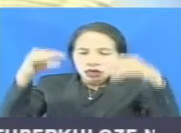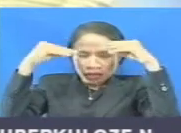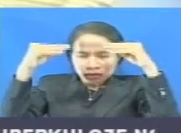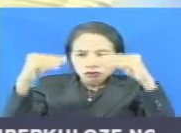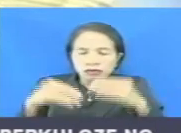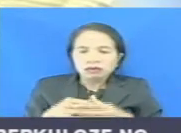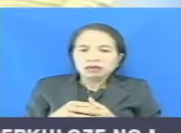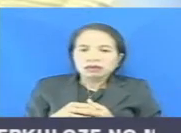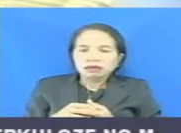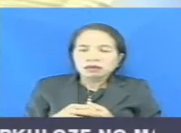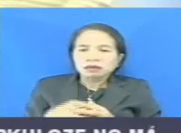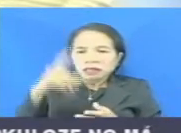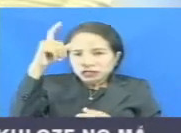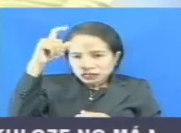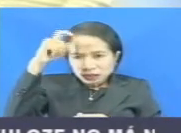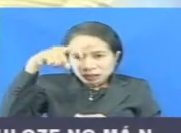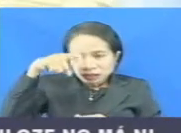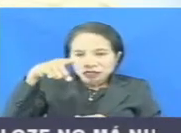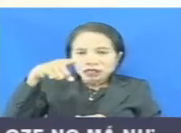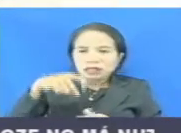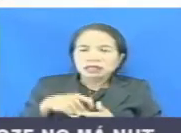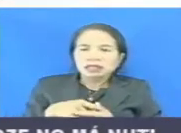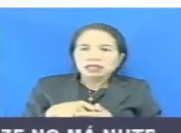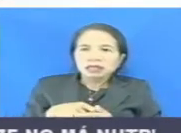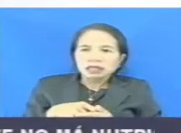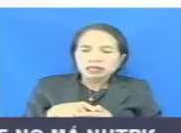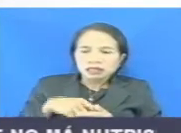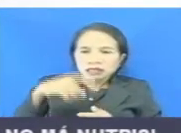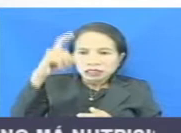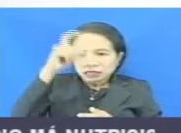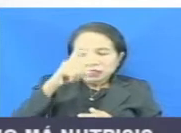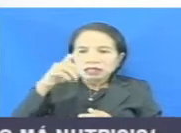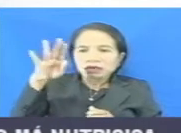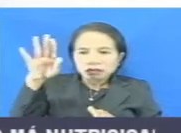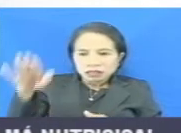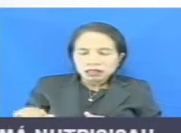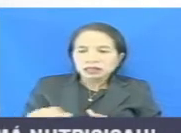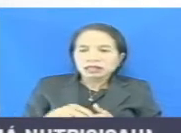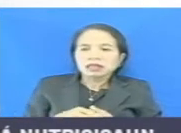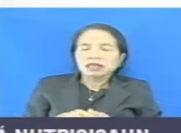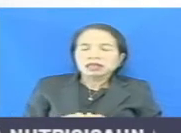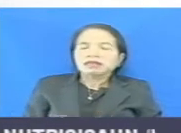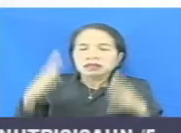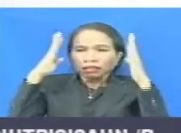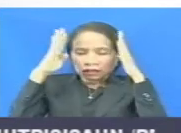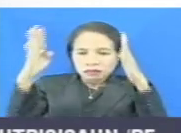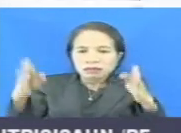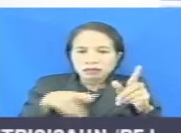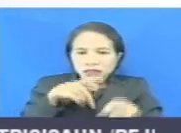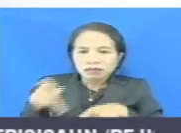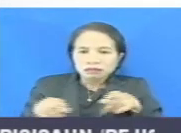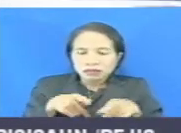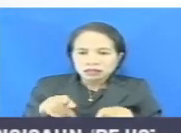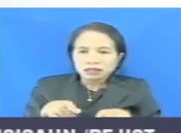sera menor idadi nasa halo program serne sida bato henba e depois atensau ba emasira